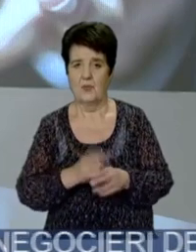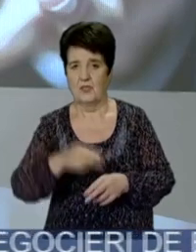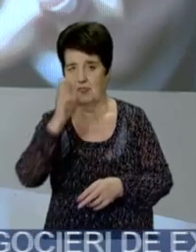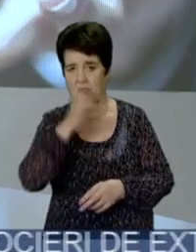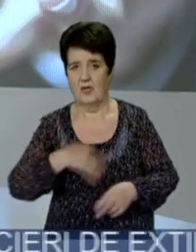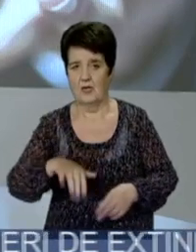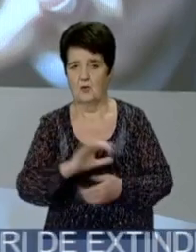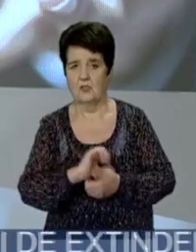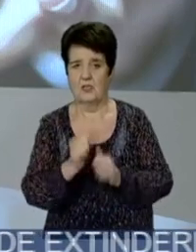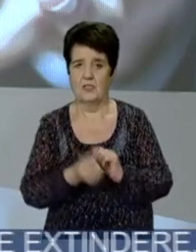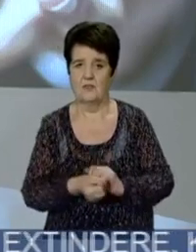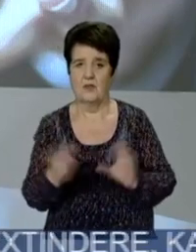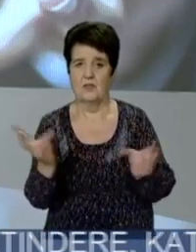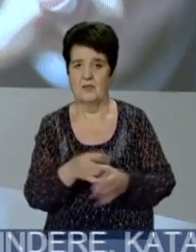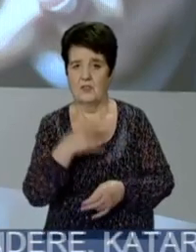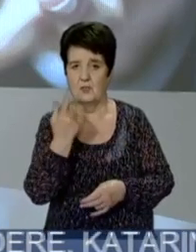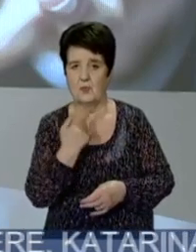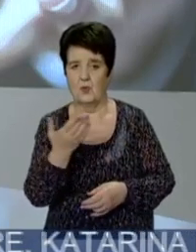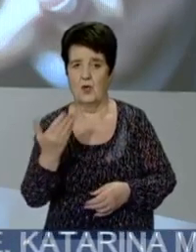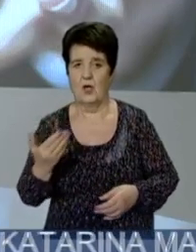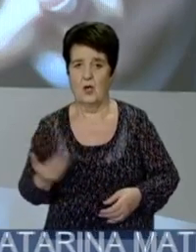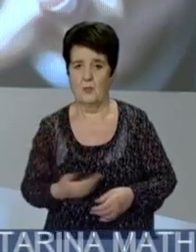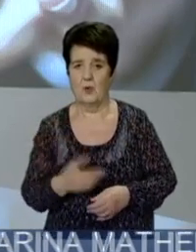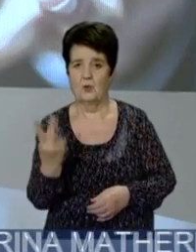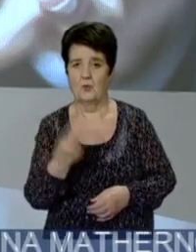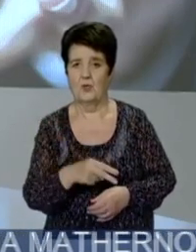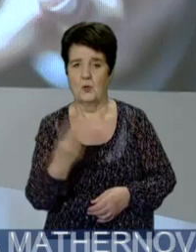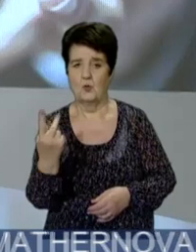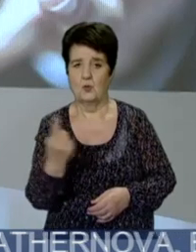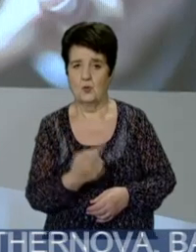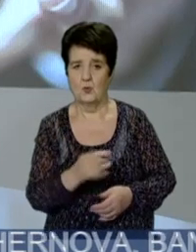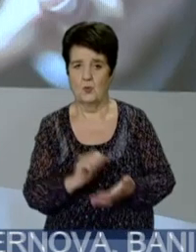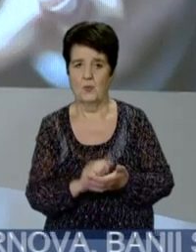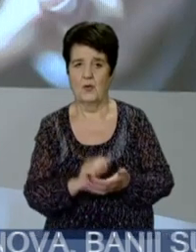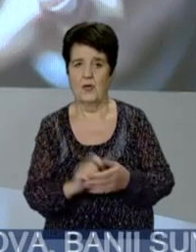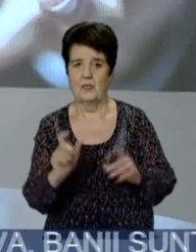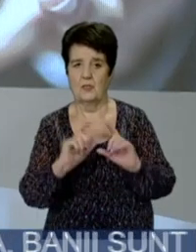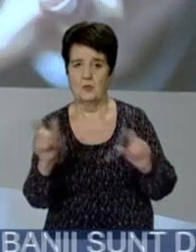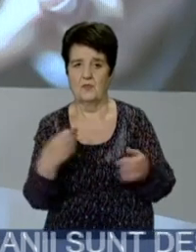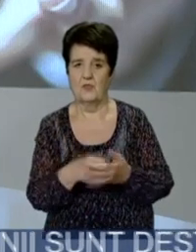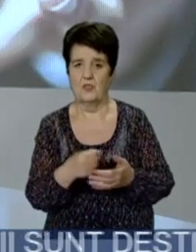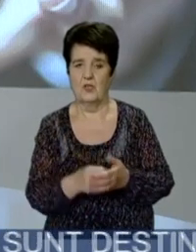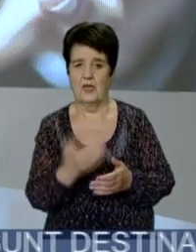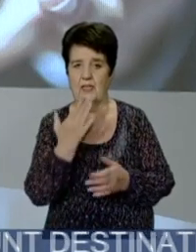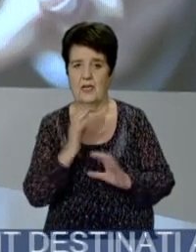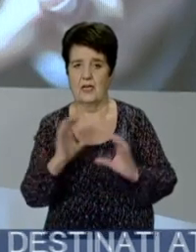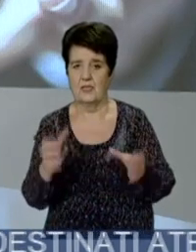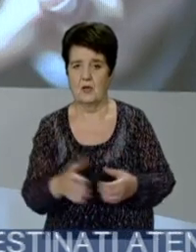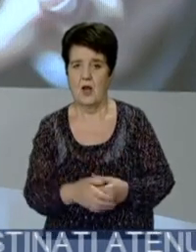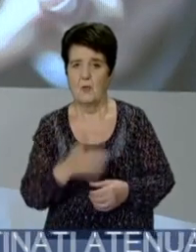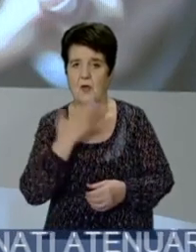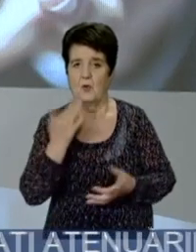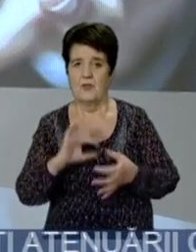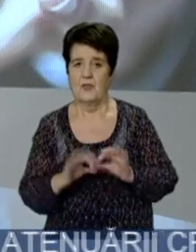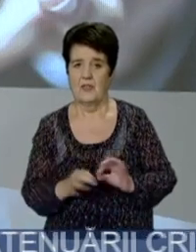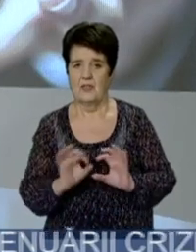nevoie de transformări se menționează în raportul pentru anul 2021 publicat de instituția financiară internațională mai multe